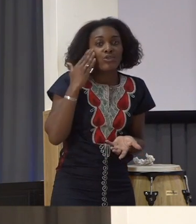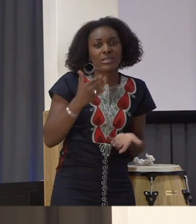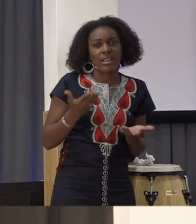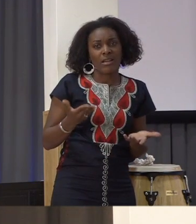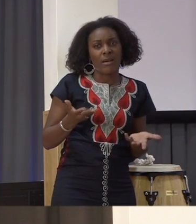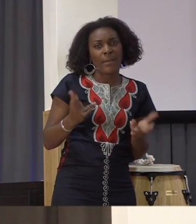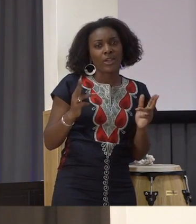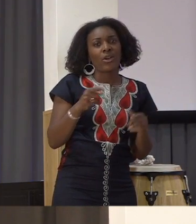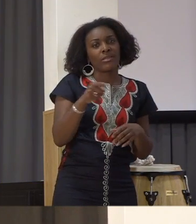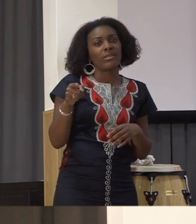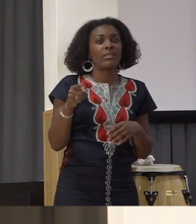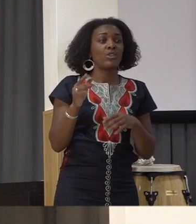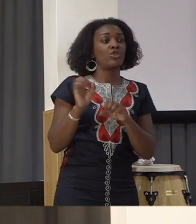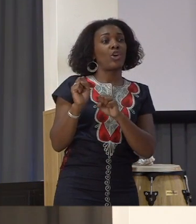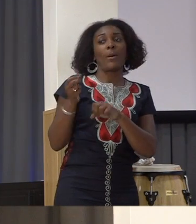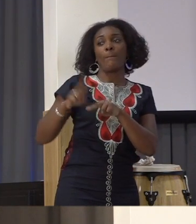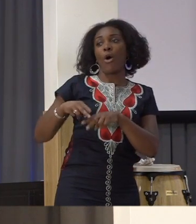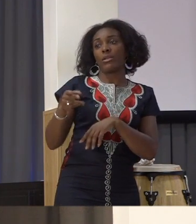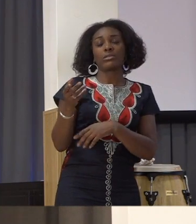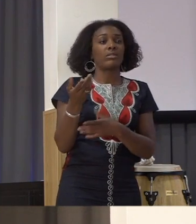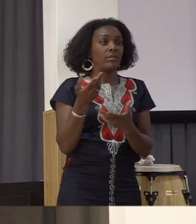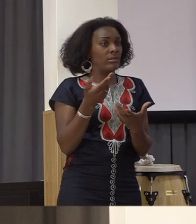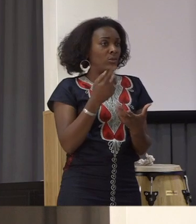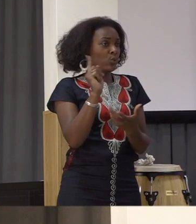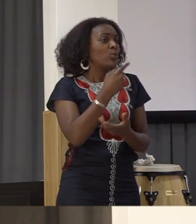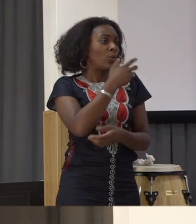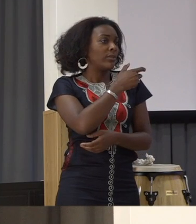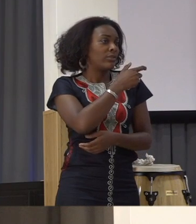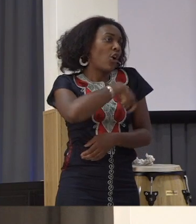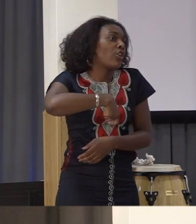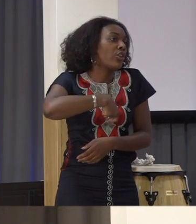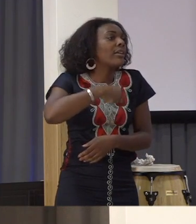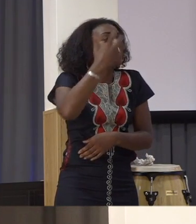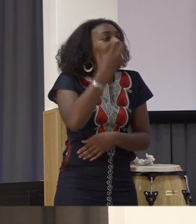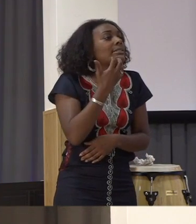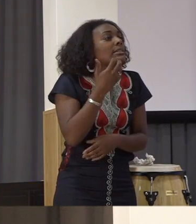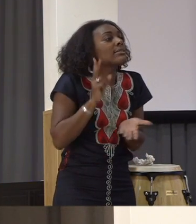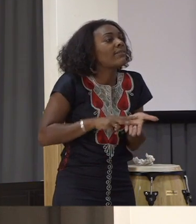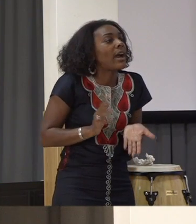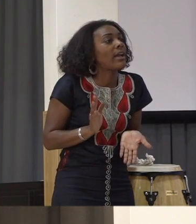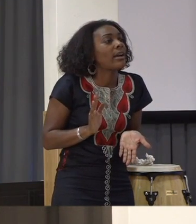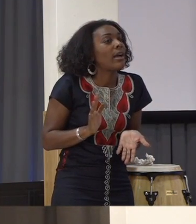une période de deuil. Et c'est normal d'être triste. Et c'est bien. Mais tout ça pour vous dire que la joie de Dieu, ça va au-delà de